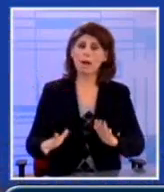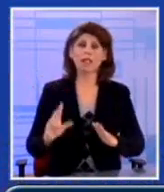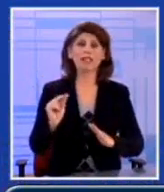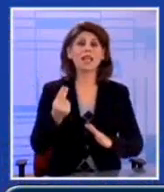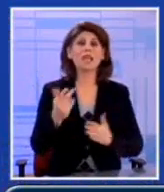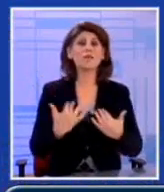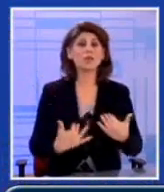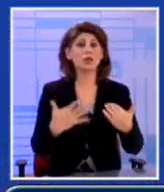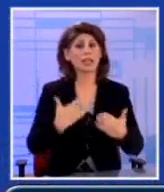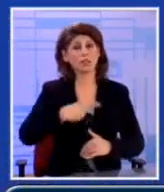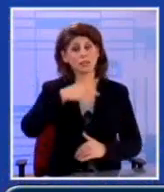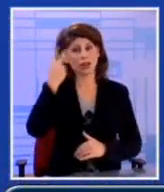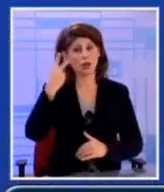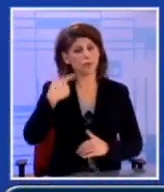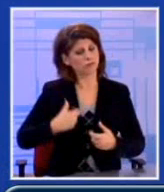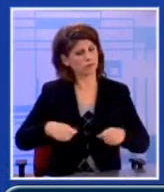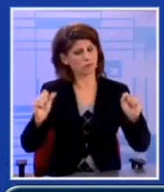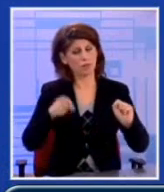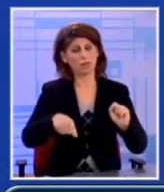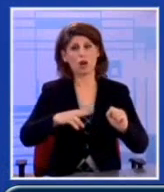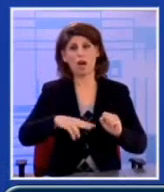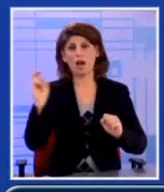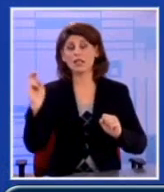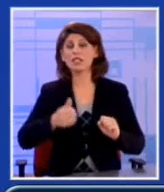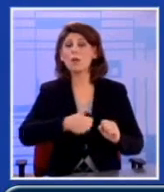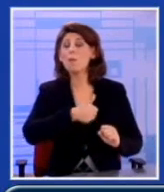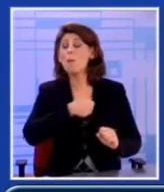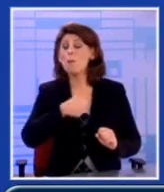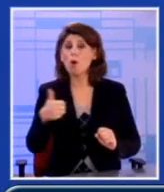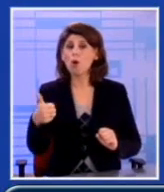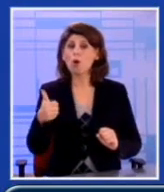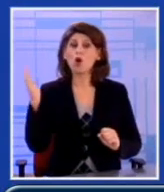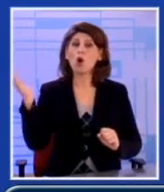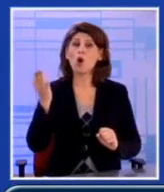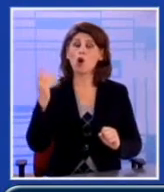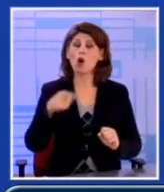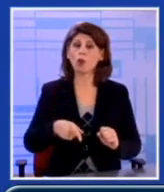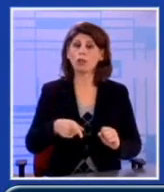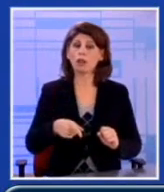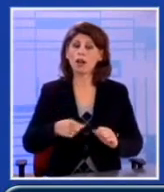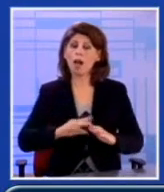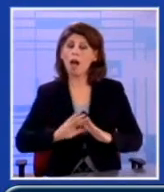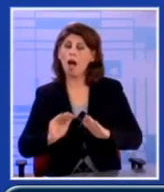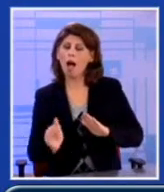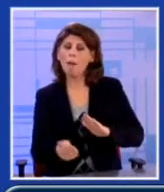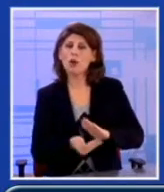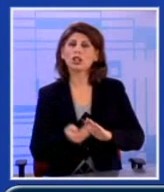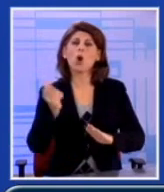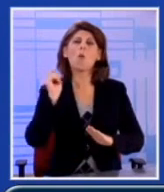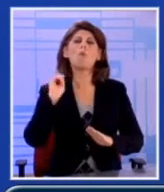έχει δικαίωμα να αρνηθεί αυτή την άρση μόνον όταν υποκρύπτεται